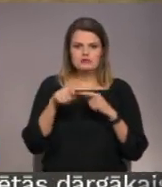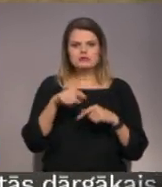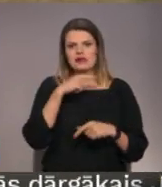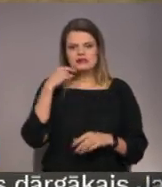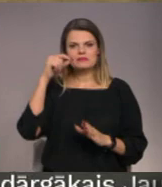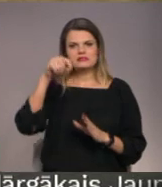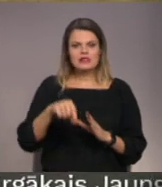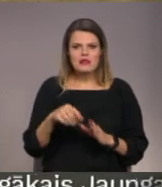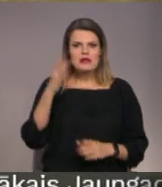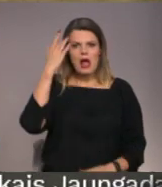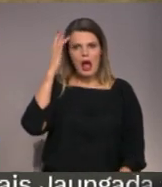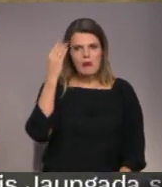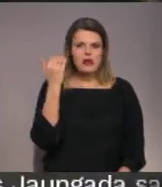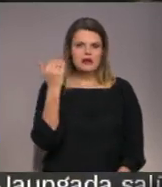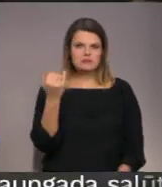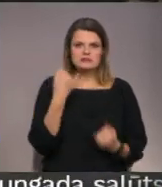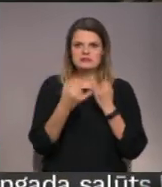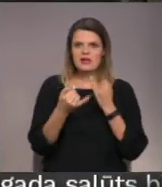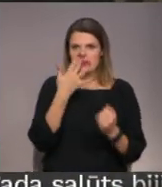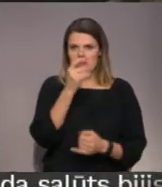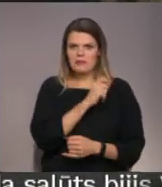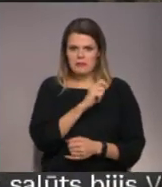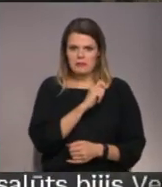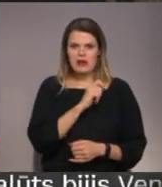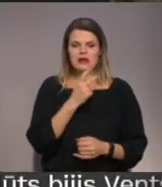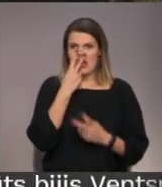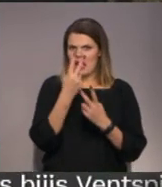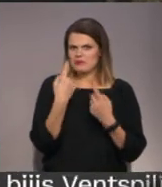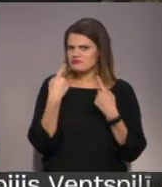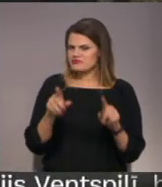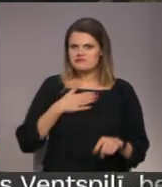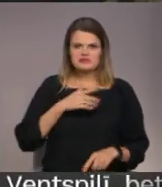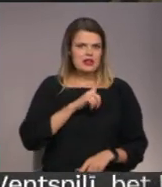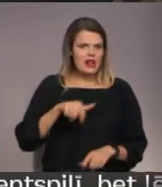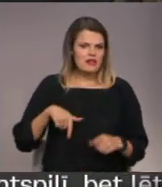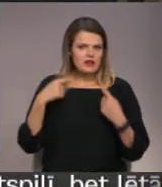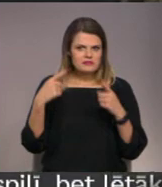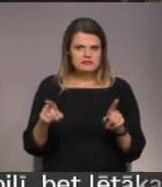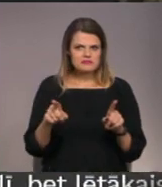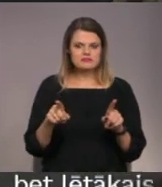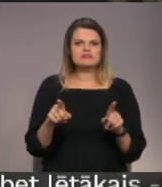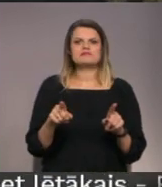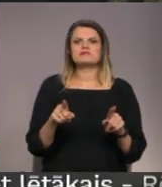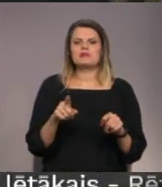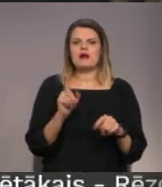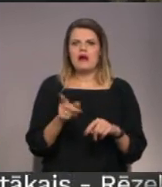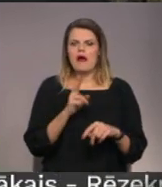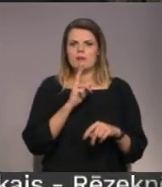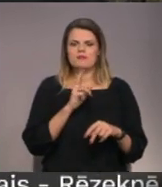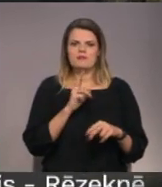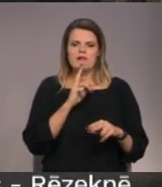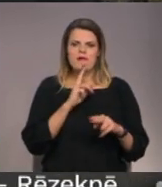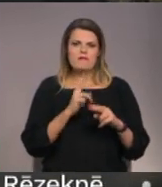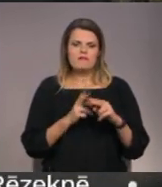Amerikas dzeltenos bērzus. Izskata ziņā viņi nelīdzinās mūsu bērziem, viņi tā kā tāda kapara vara stumbrs viņiem